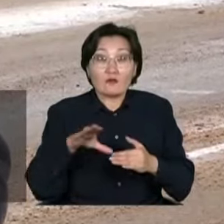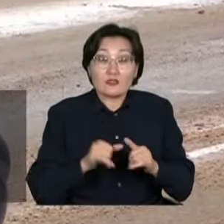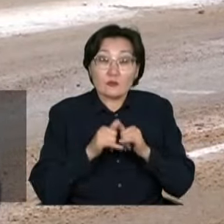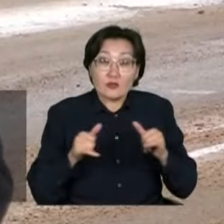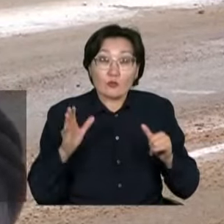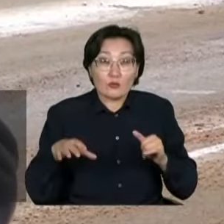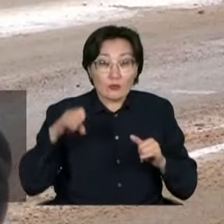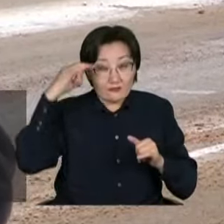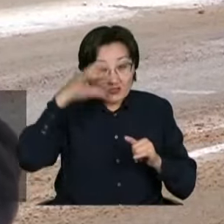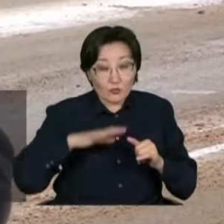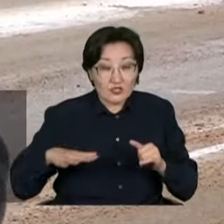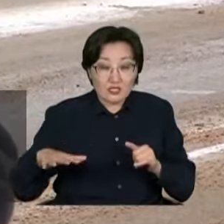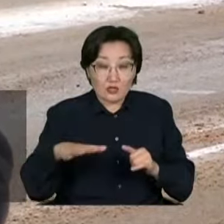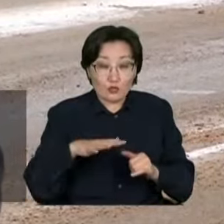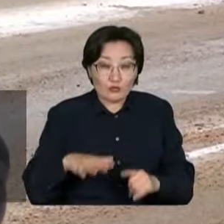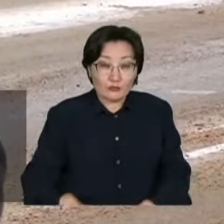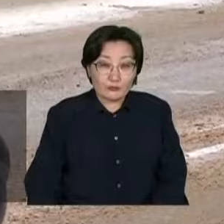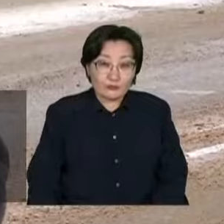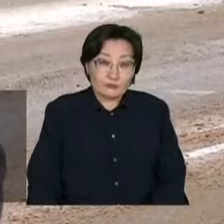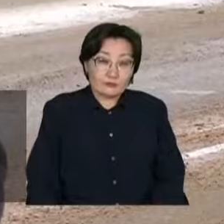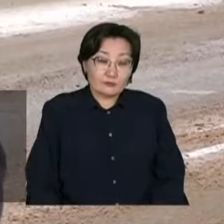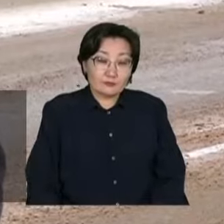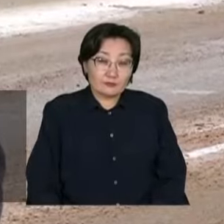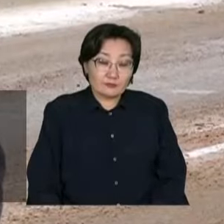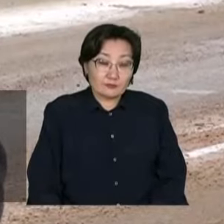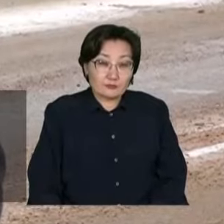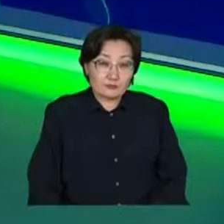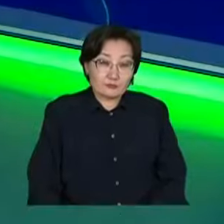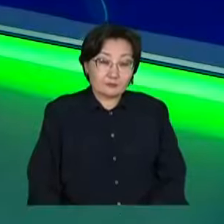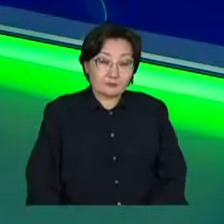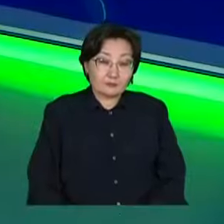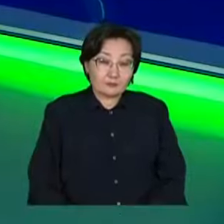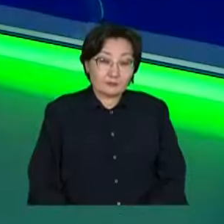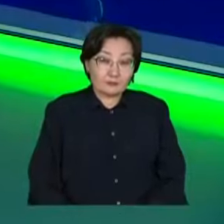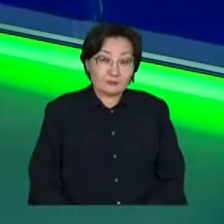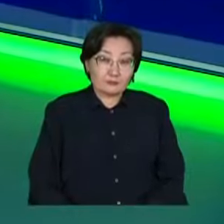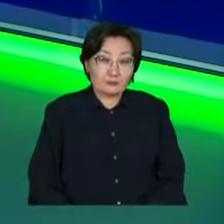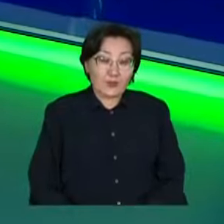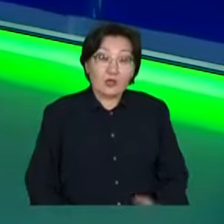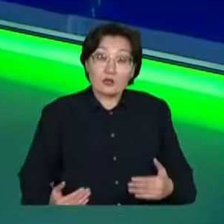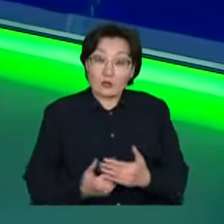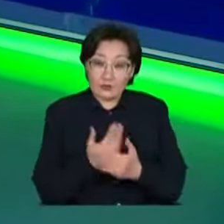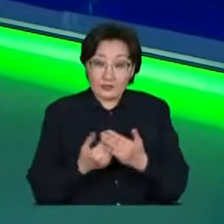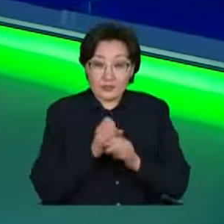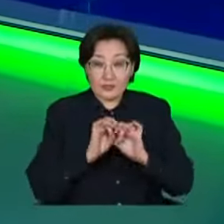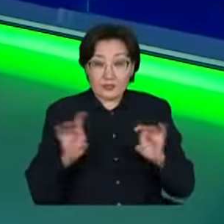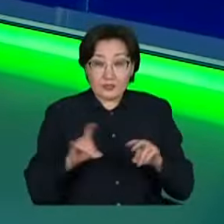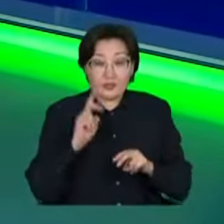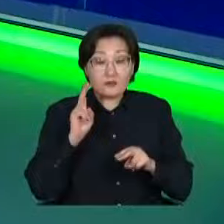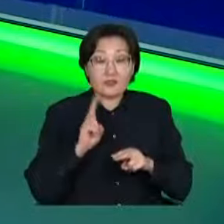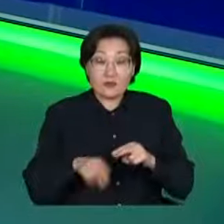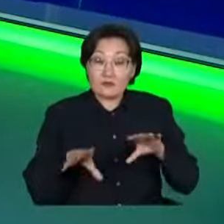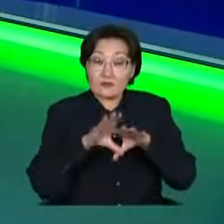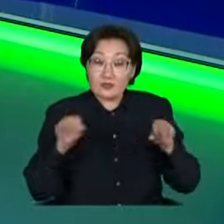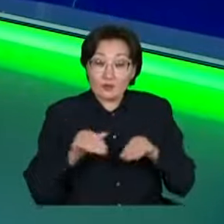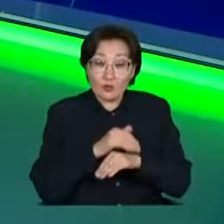Казахстану. Ильдар Гизатуллин, Гламжан Синбаев, телеканал Алматы, Тарас. И на этом наш выпуск завершен. Мы с вами прощаемся. В студии